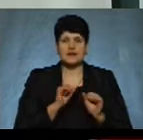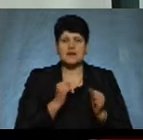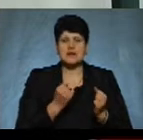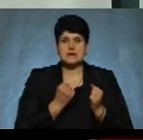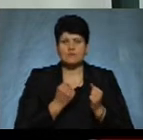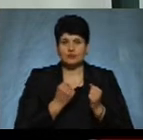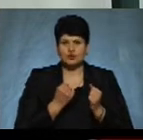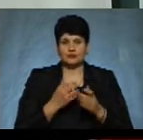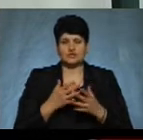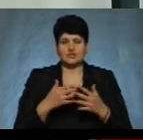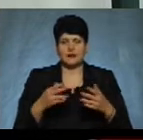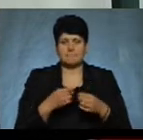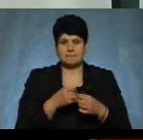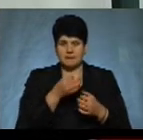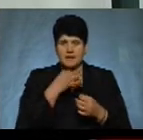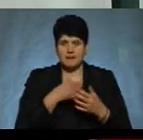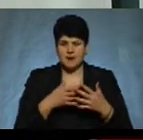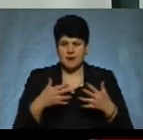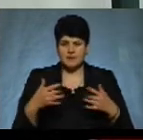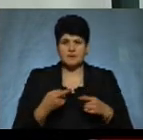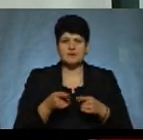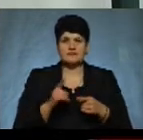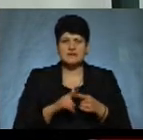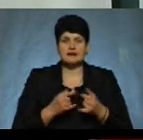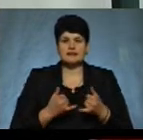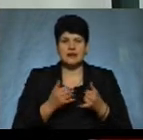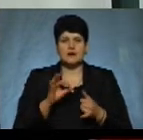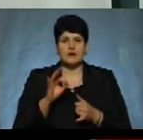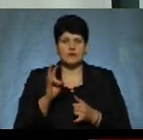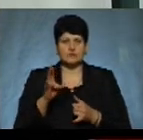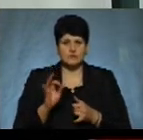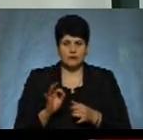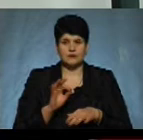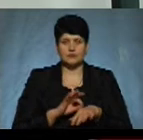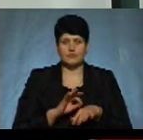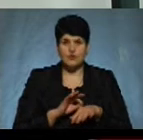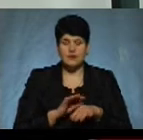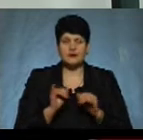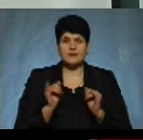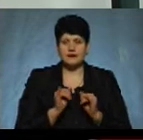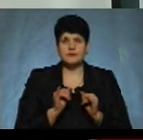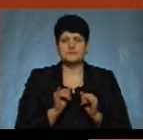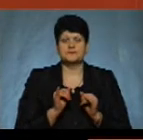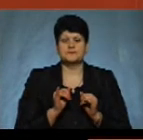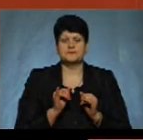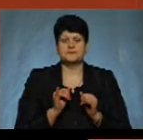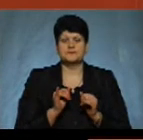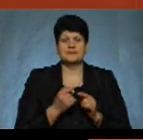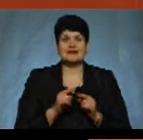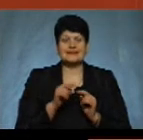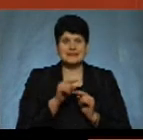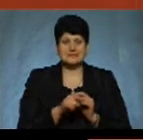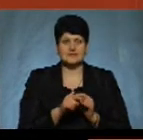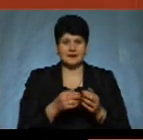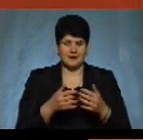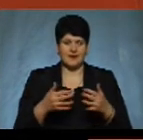імунологічні препарати, це препарати для онкологічних хворих, і саме якраз ці речі,